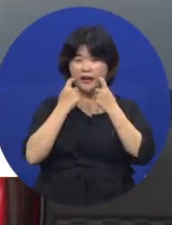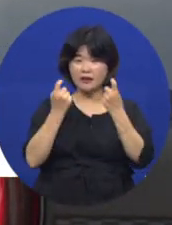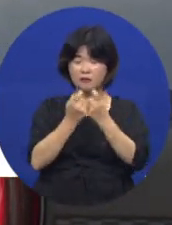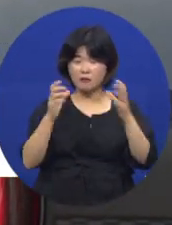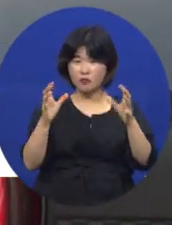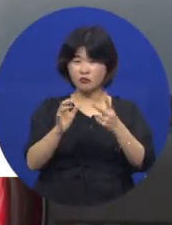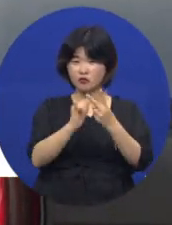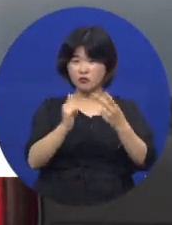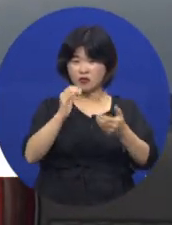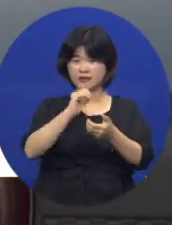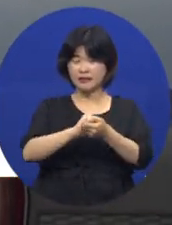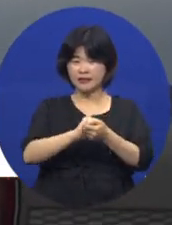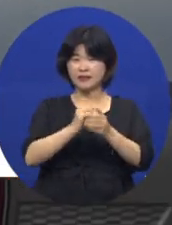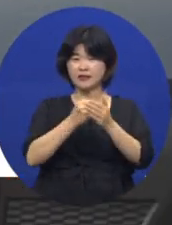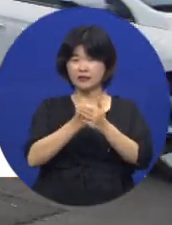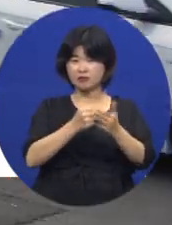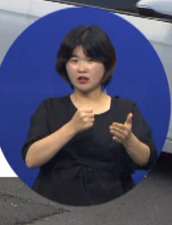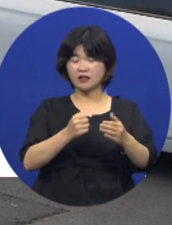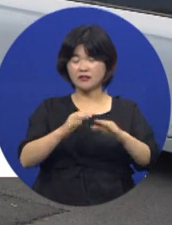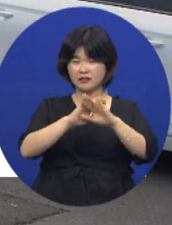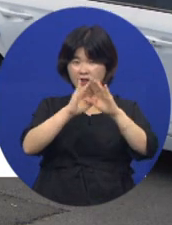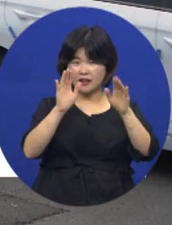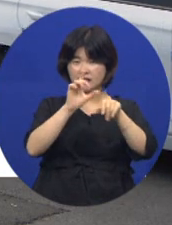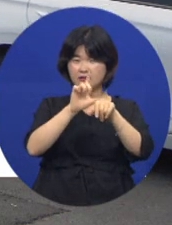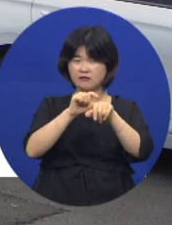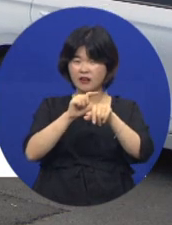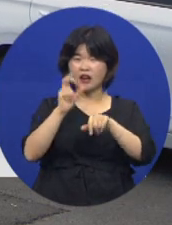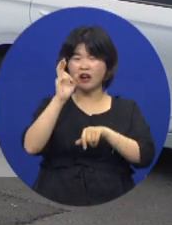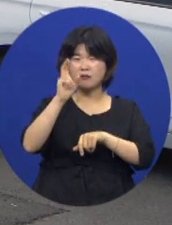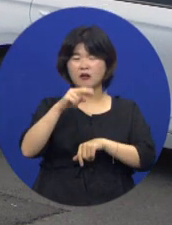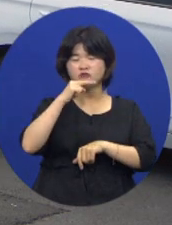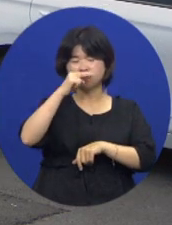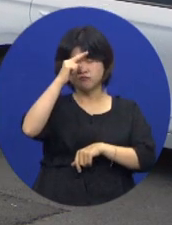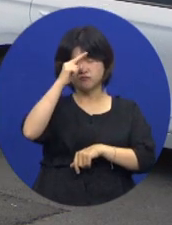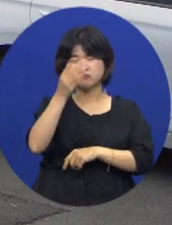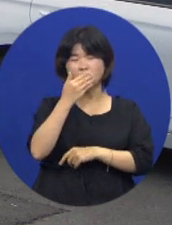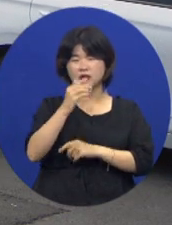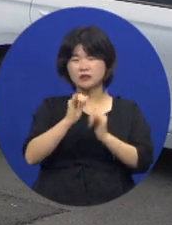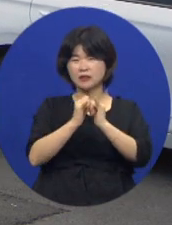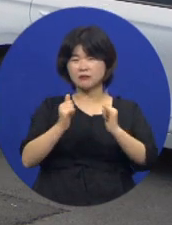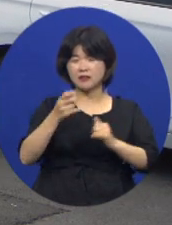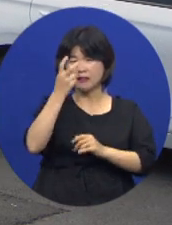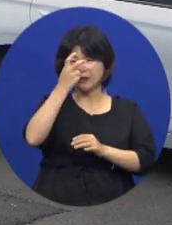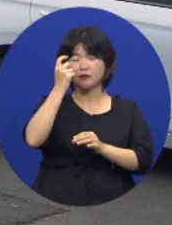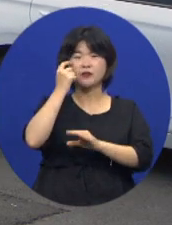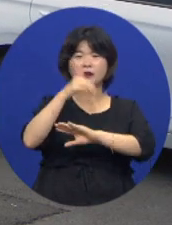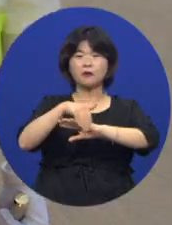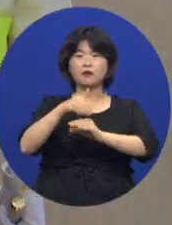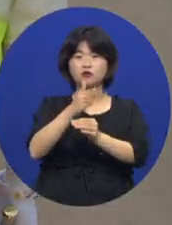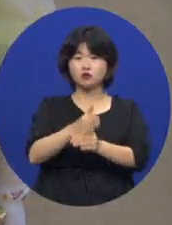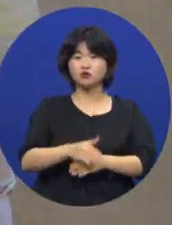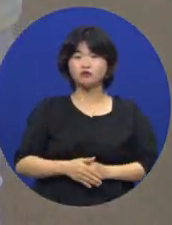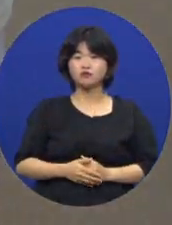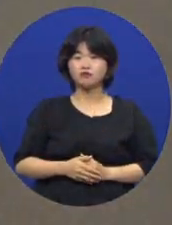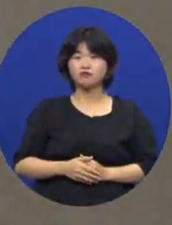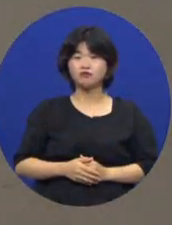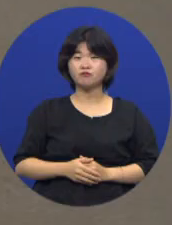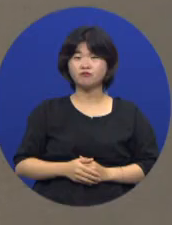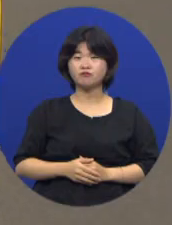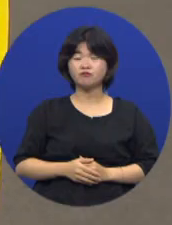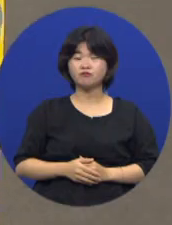민원이 2명으로 제한 됨에 따라 나 시간때 음주운전이 늘어날 것으로 보고 단속을 강화하기로 했습니다